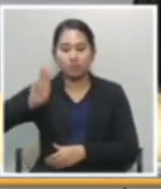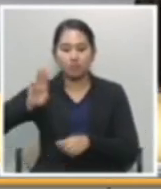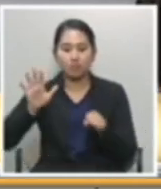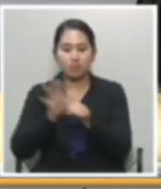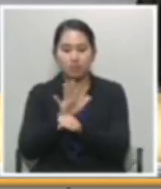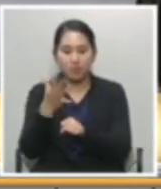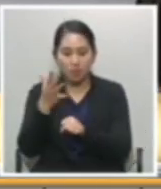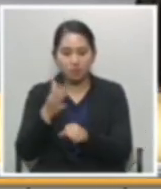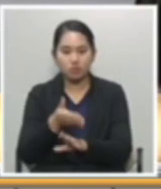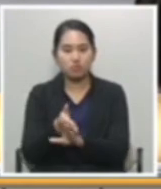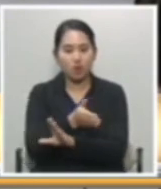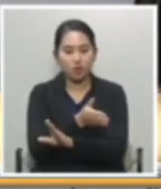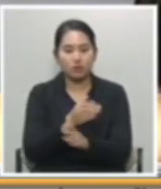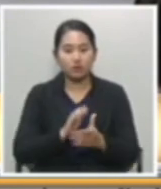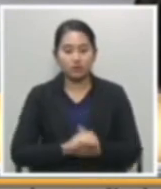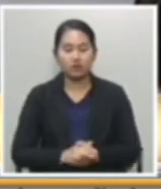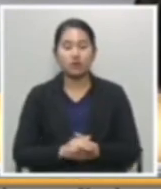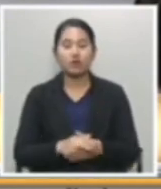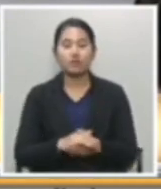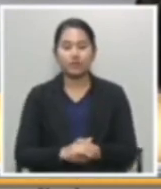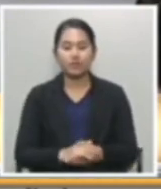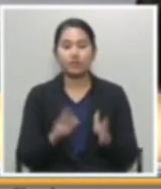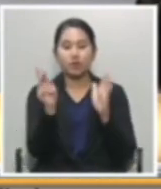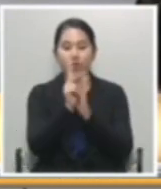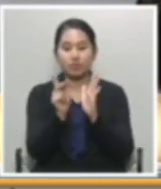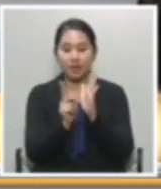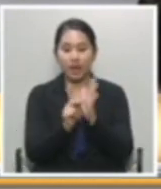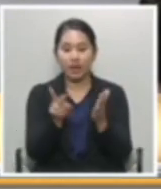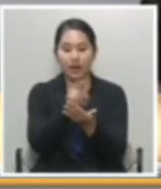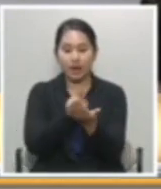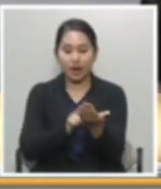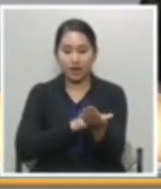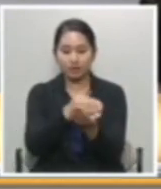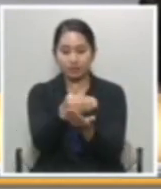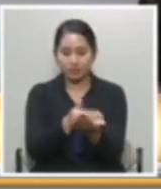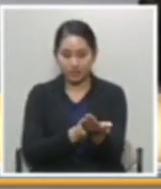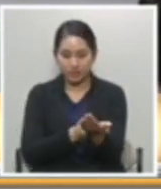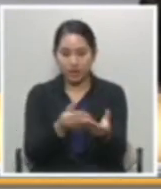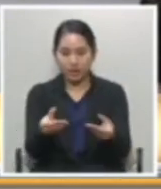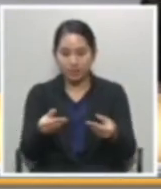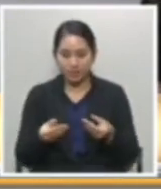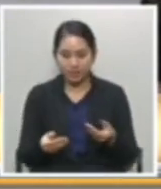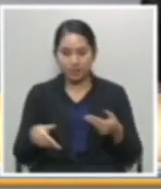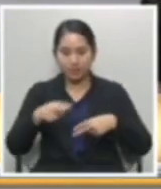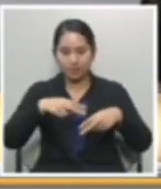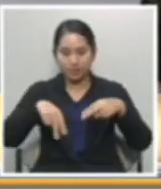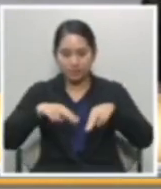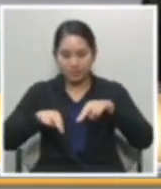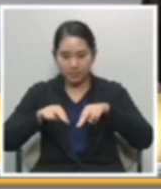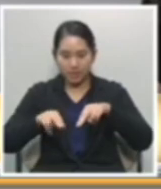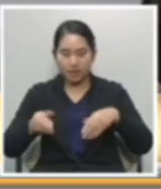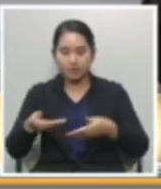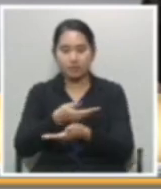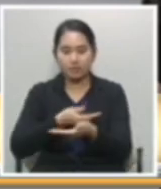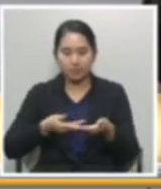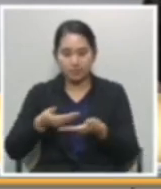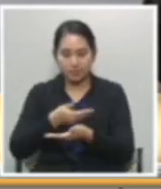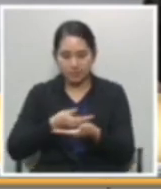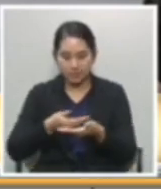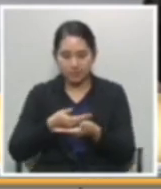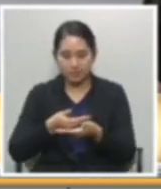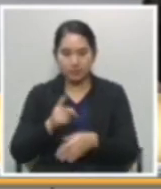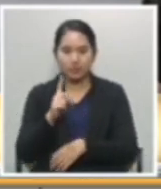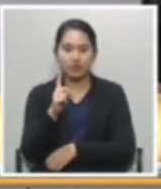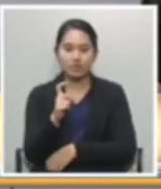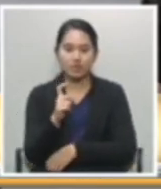นเสียก่อนร่างกฎหมายที่เสนอเข้ามาเนี่ยนะครับให้สภาพิจารณาเนี่ยย่อมเสียไปนะครับแ